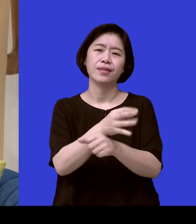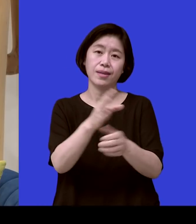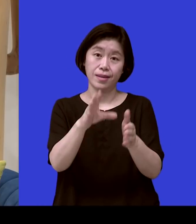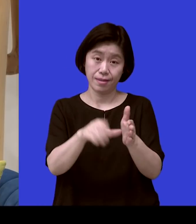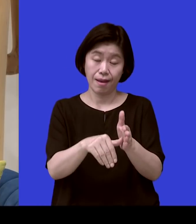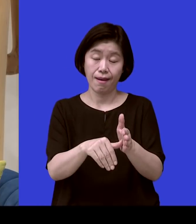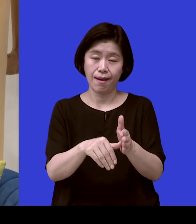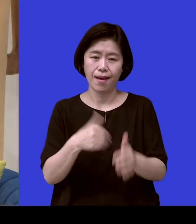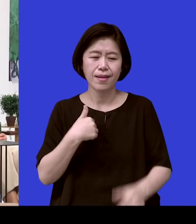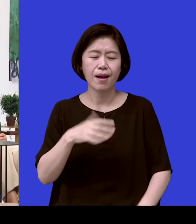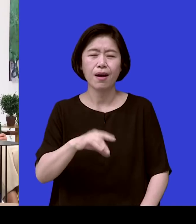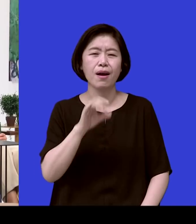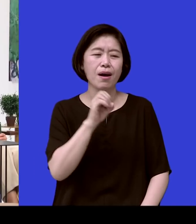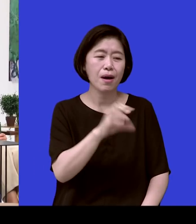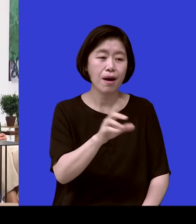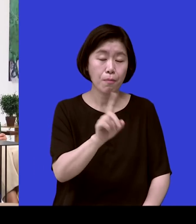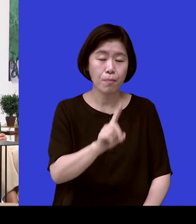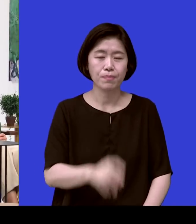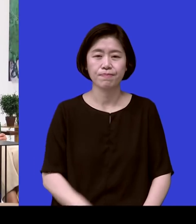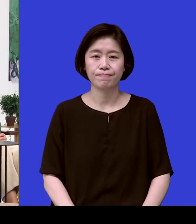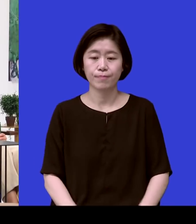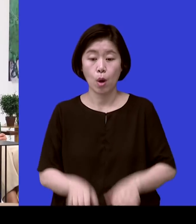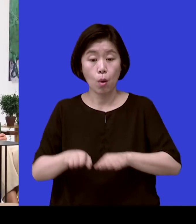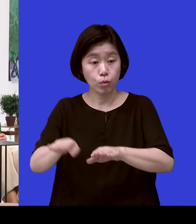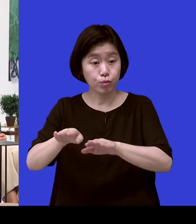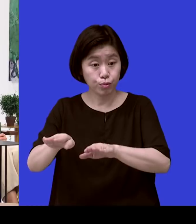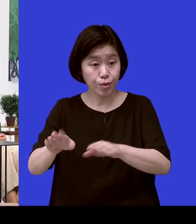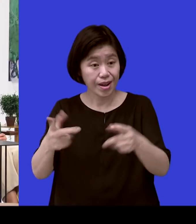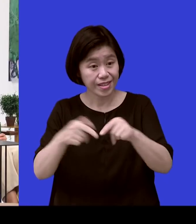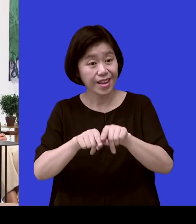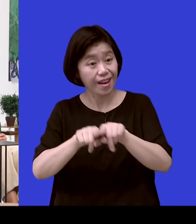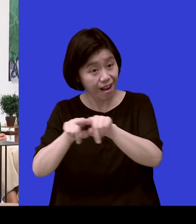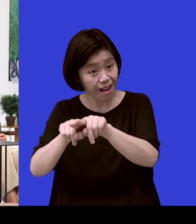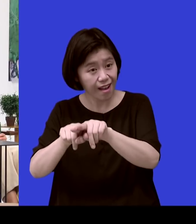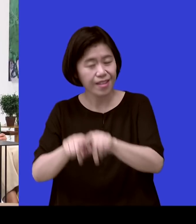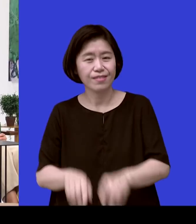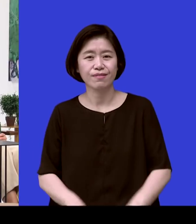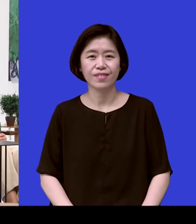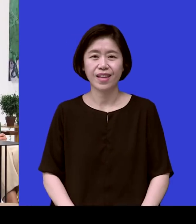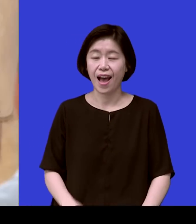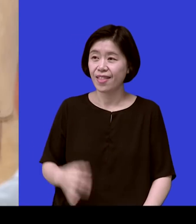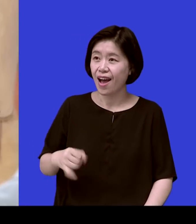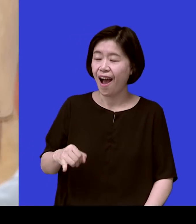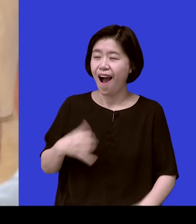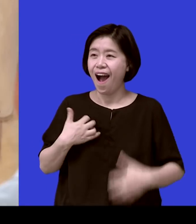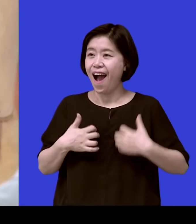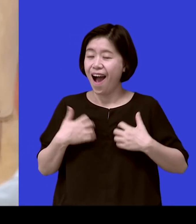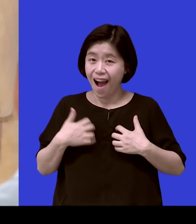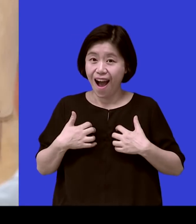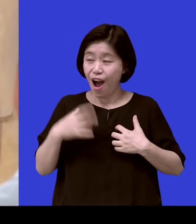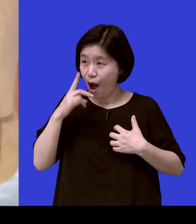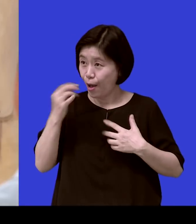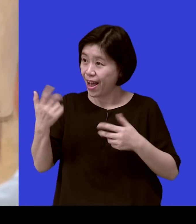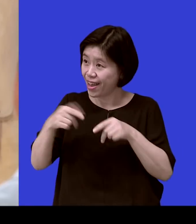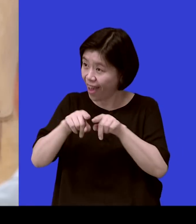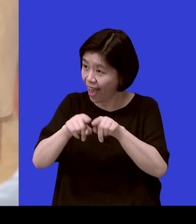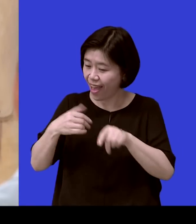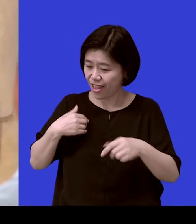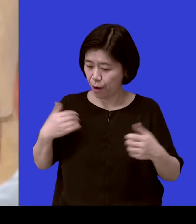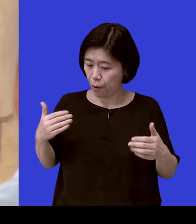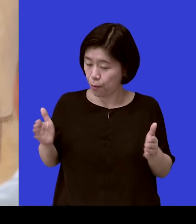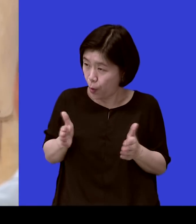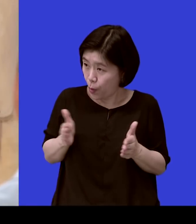수선집에 갈까? 이렇게 말했어요. 그랬더니 아이가 너무 좋아하면서 네. 이제 이거를